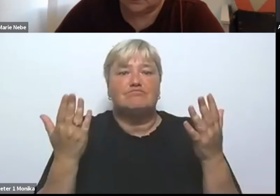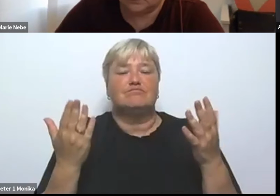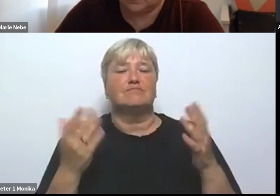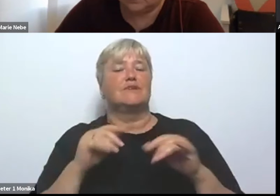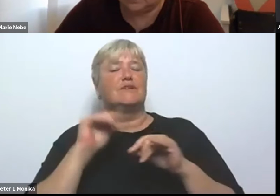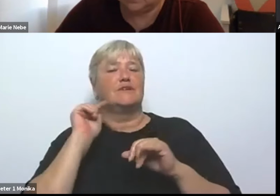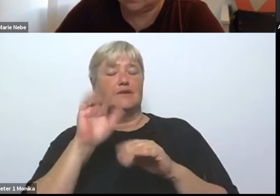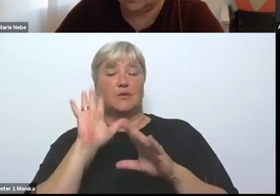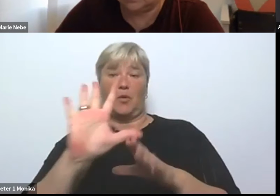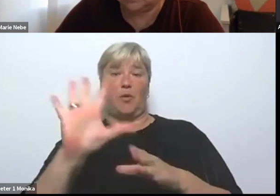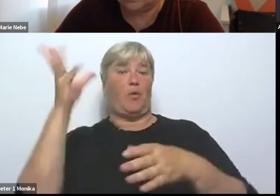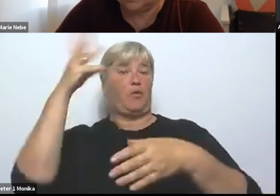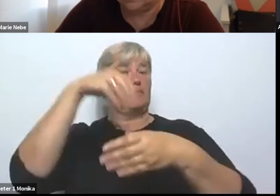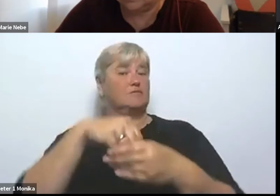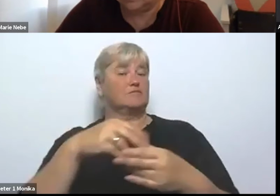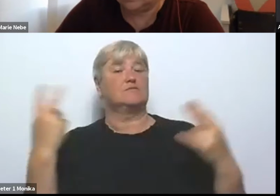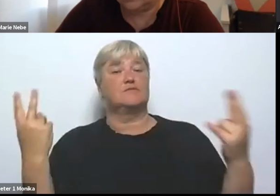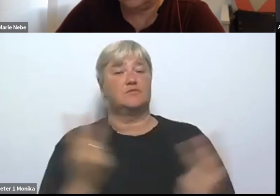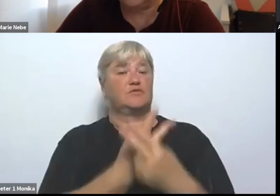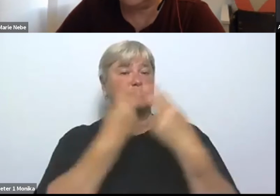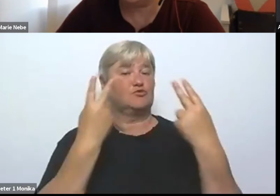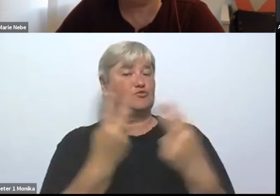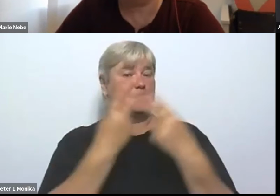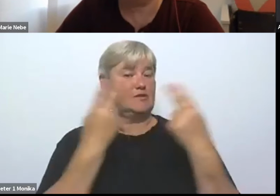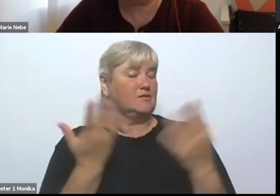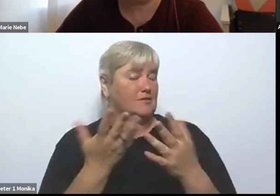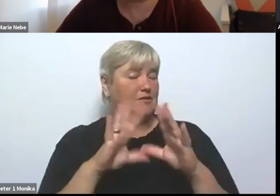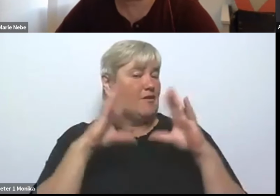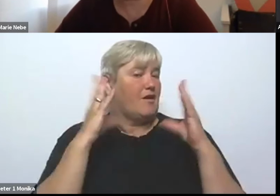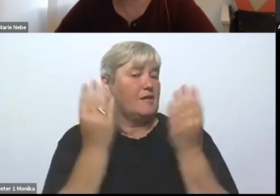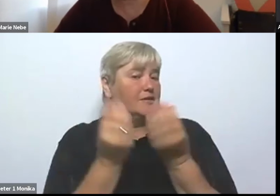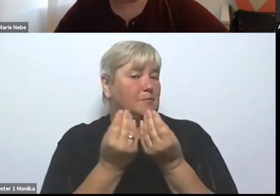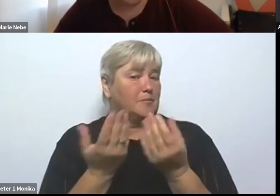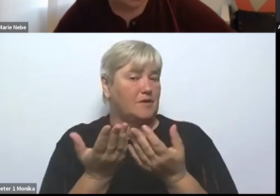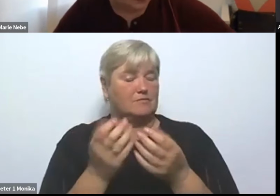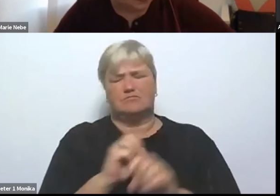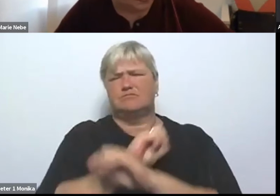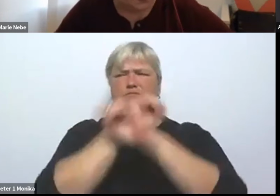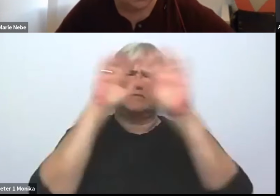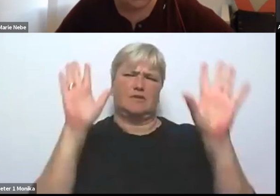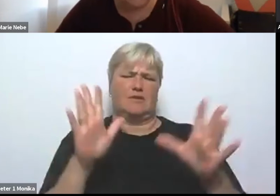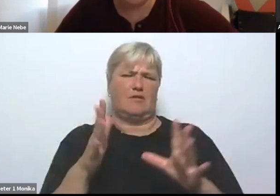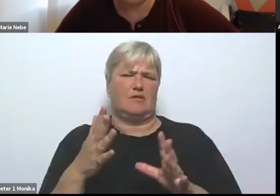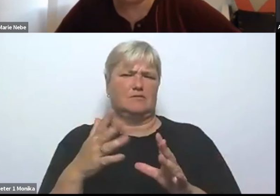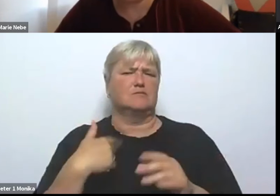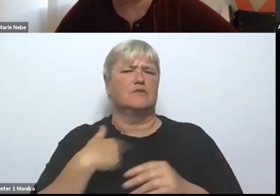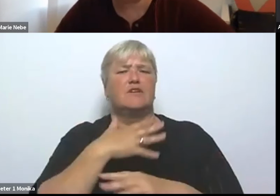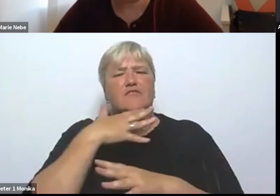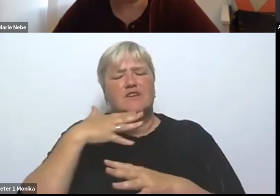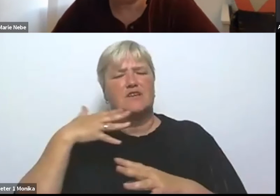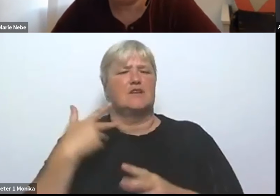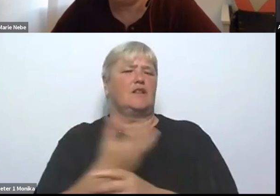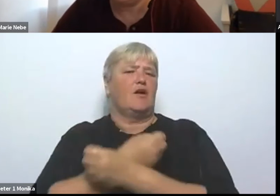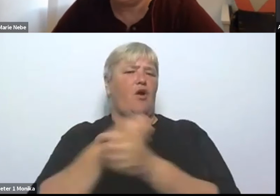was dazugehört, sagen wir mal so ganz allgemein. Und klar machen wir auch viel